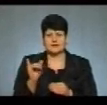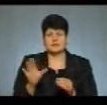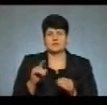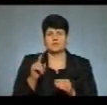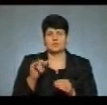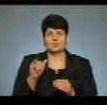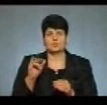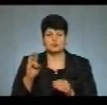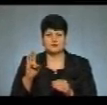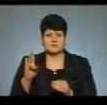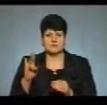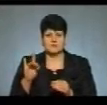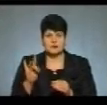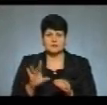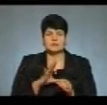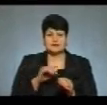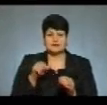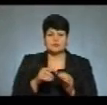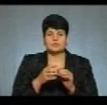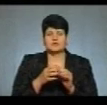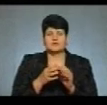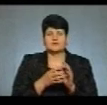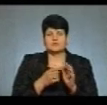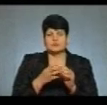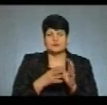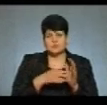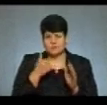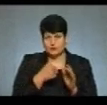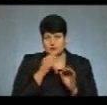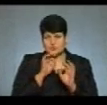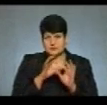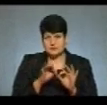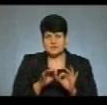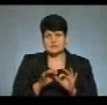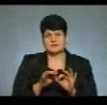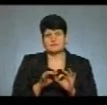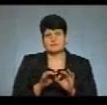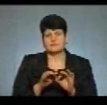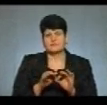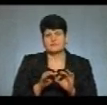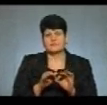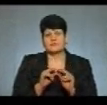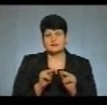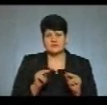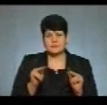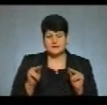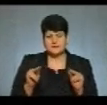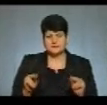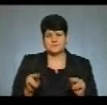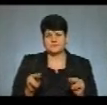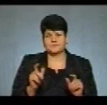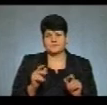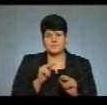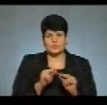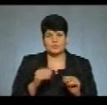що відбулося в 1919 році, розповів доктор історичних наук професор Микола Бармак. День Соборності України –